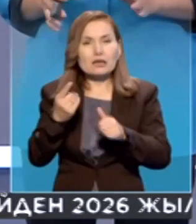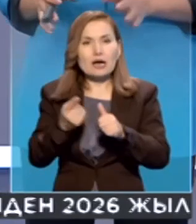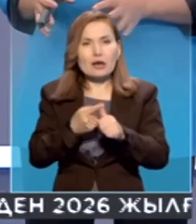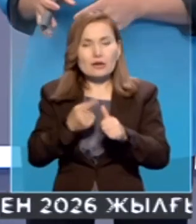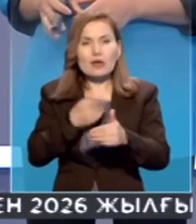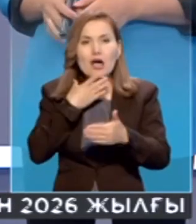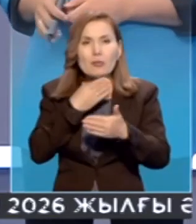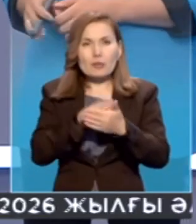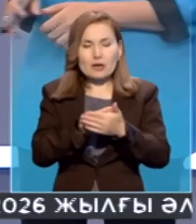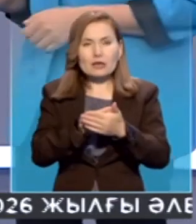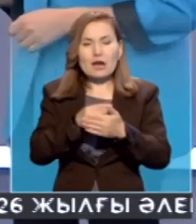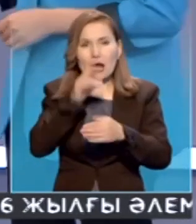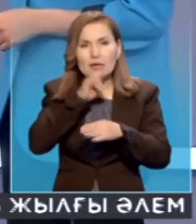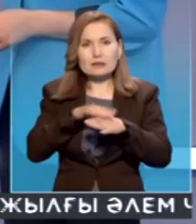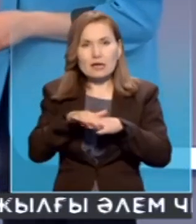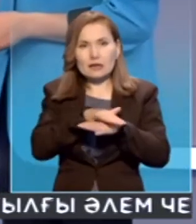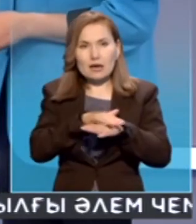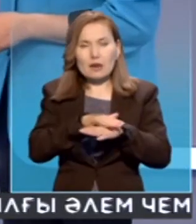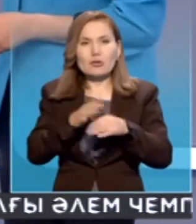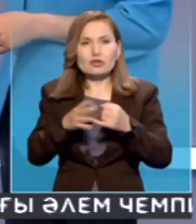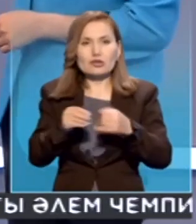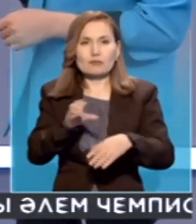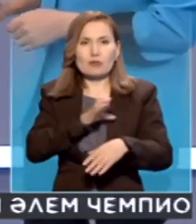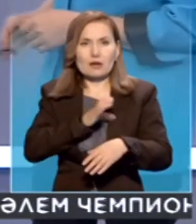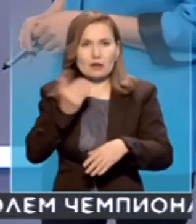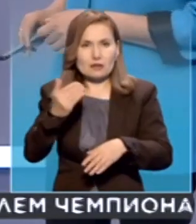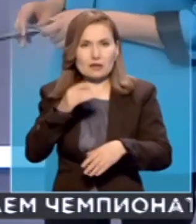меншік құқығын мемлекет жүзеге асырады.